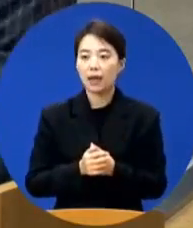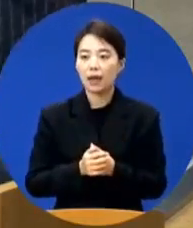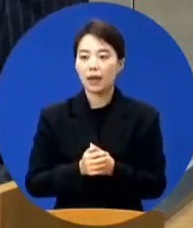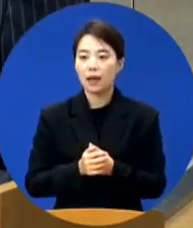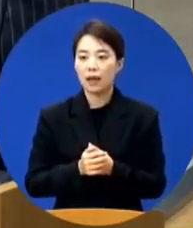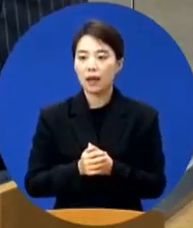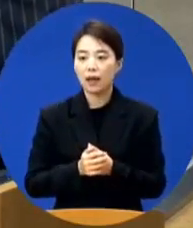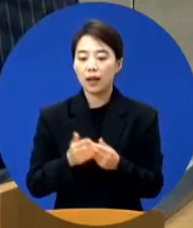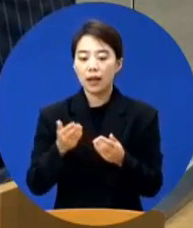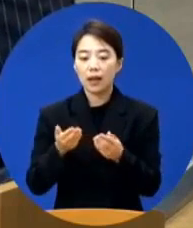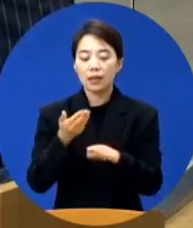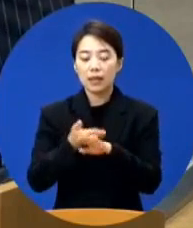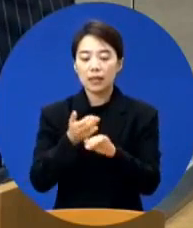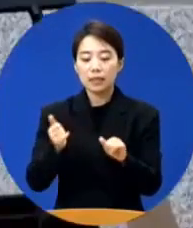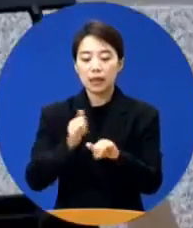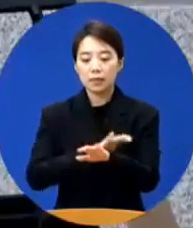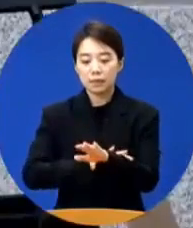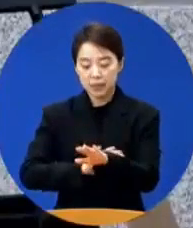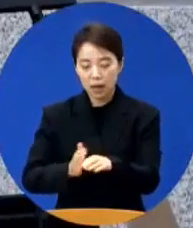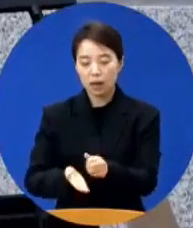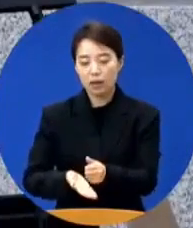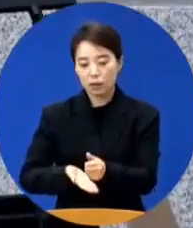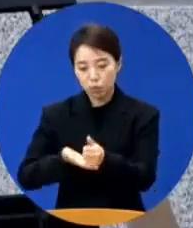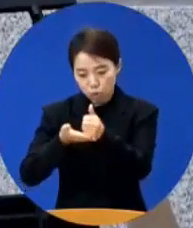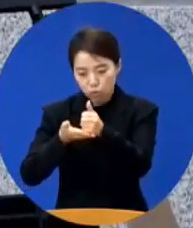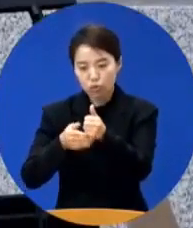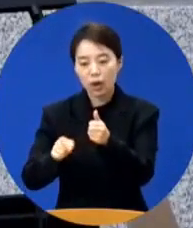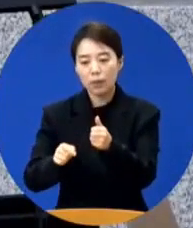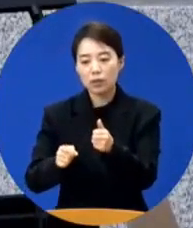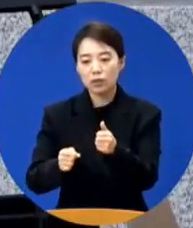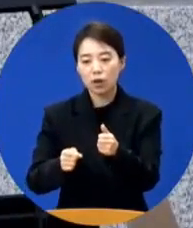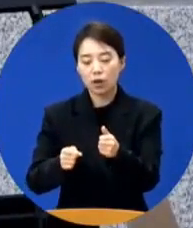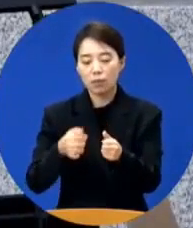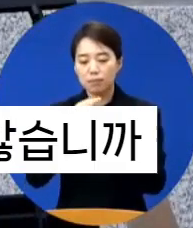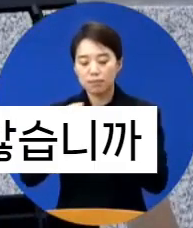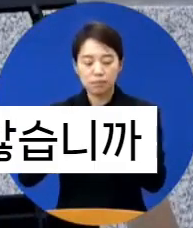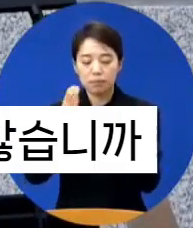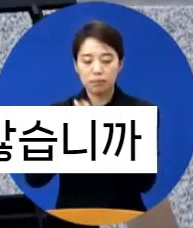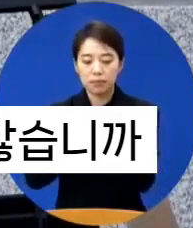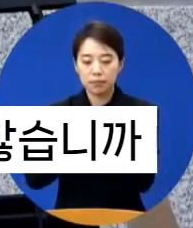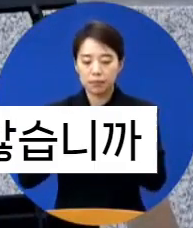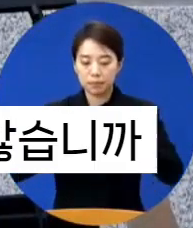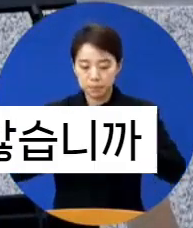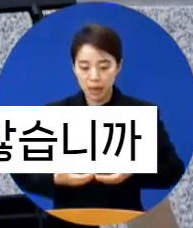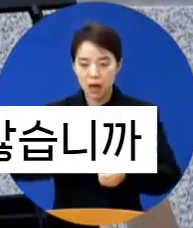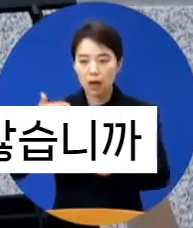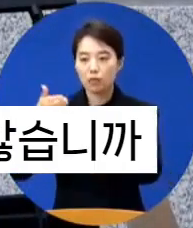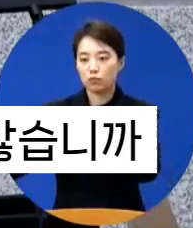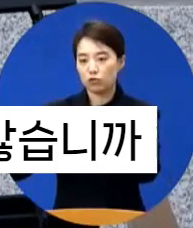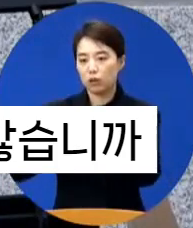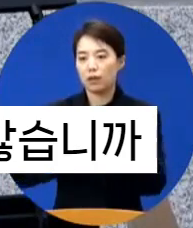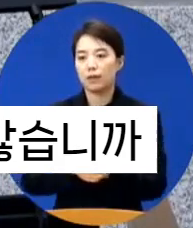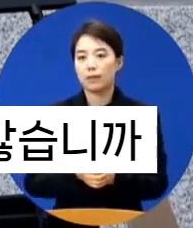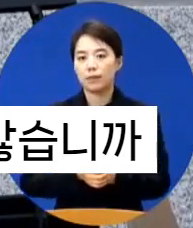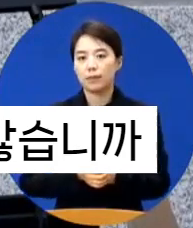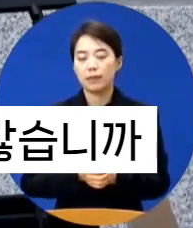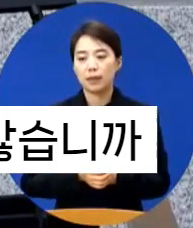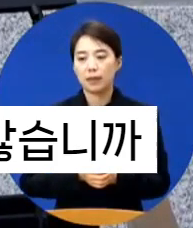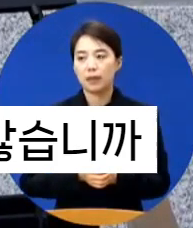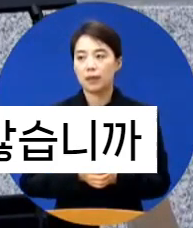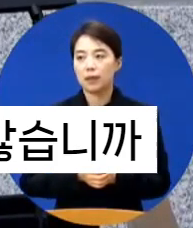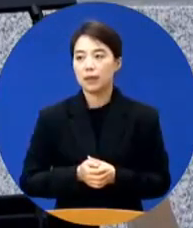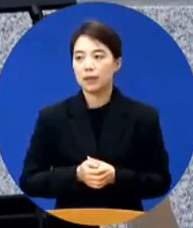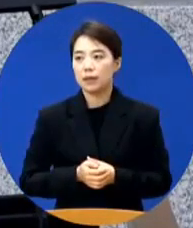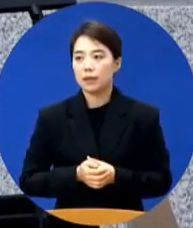상대의 얘기를 좀 존중하면서 목소리를 좀 낮추시고 신성한 데서 목소리를 높이는 것은 바람직하지 않습니다. 지사님,